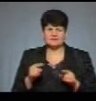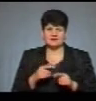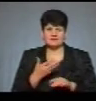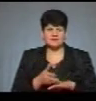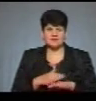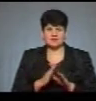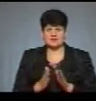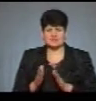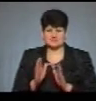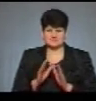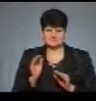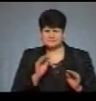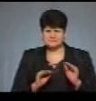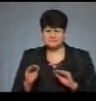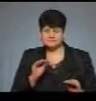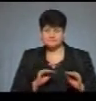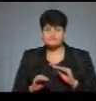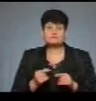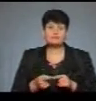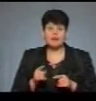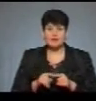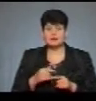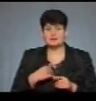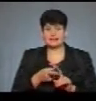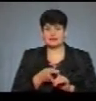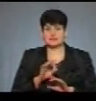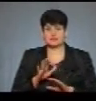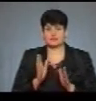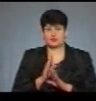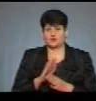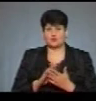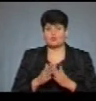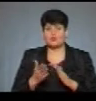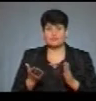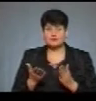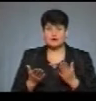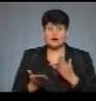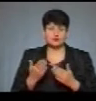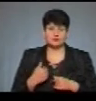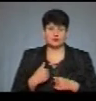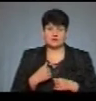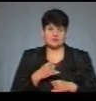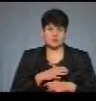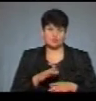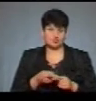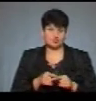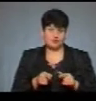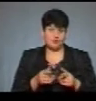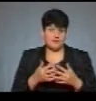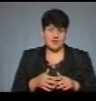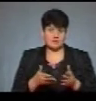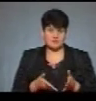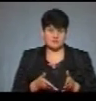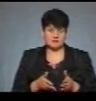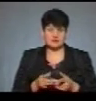важча система. Але при цьому ми незалежні від погодних умов. Якщо б ми не мали цього обладнання,